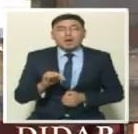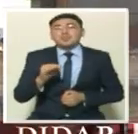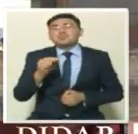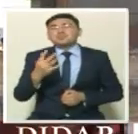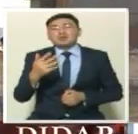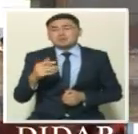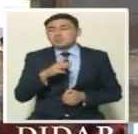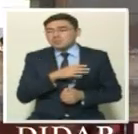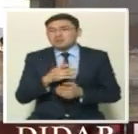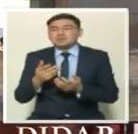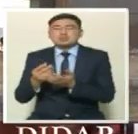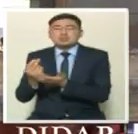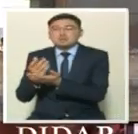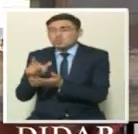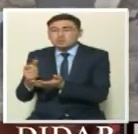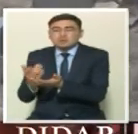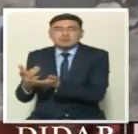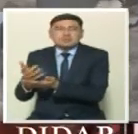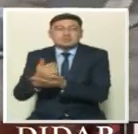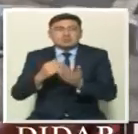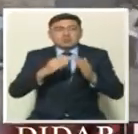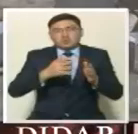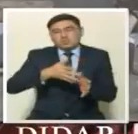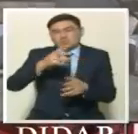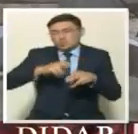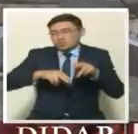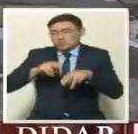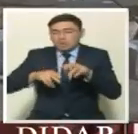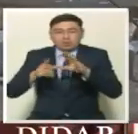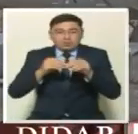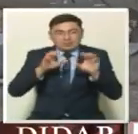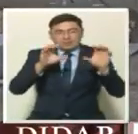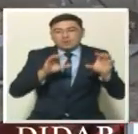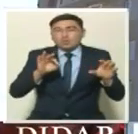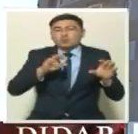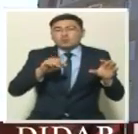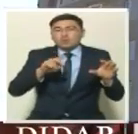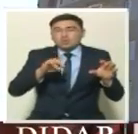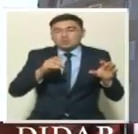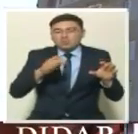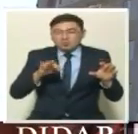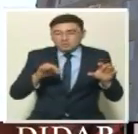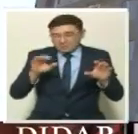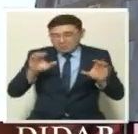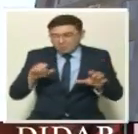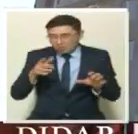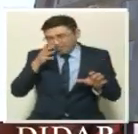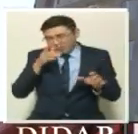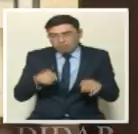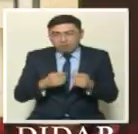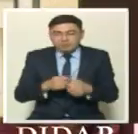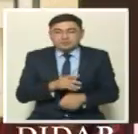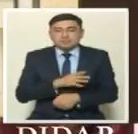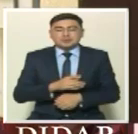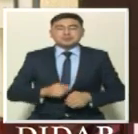привлекали средства граждан для строительства многоквартирных жилых домов в нарушении закона о долевом участии в жилищном строительстве.